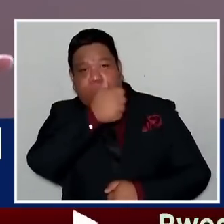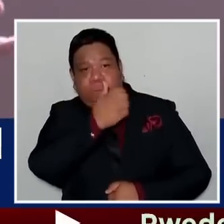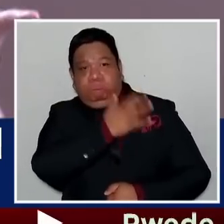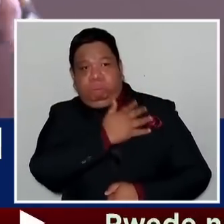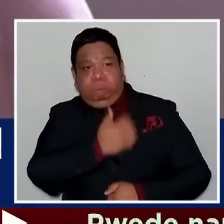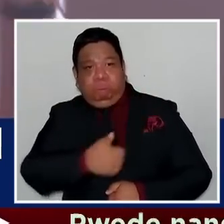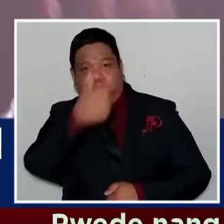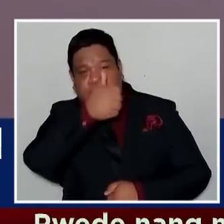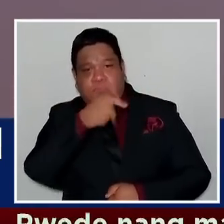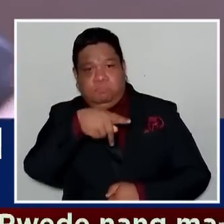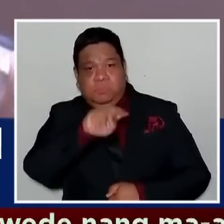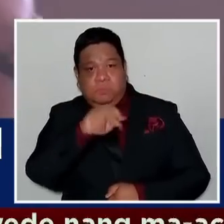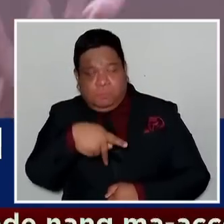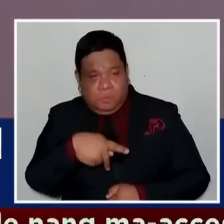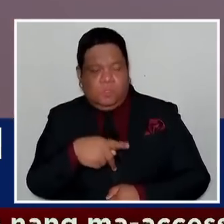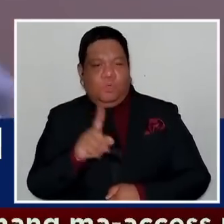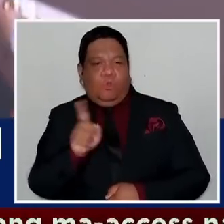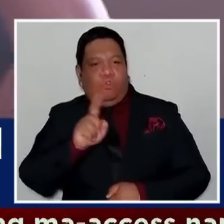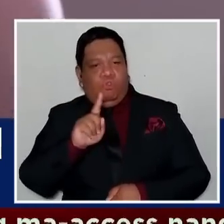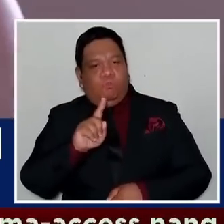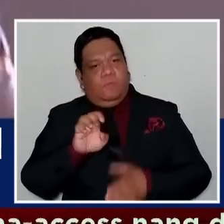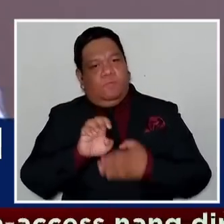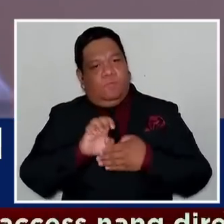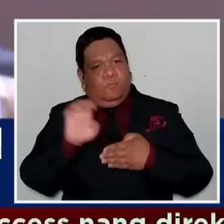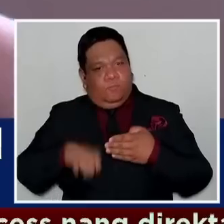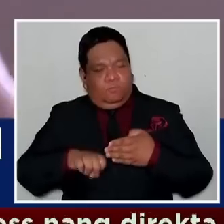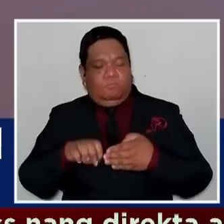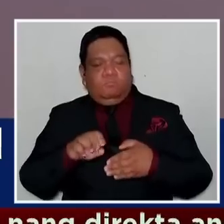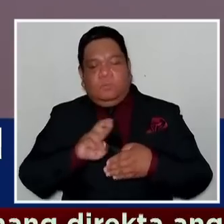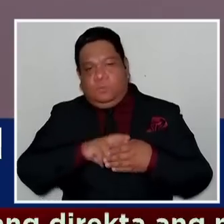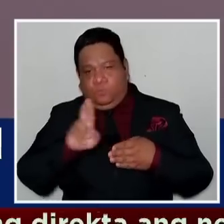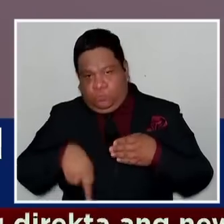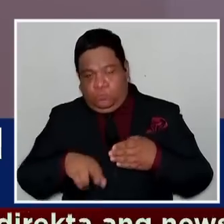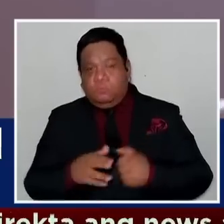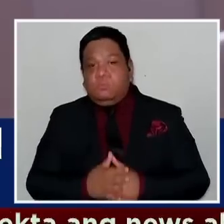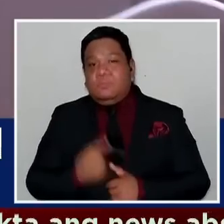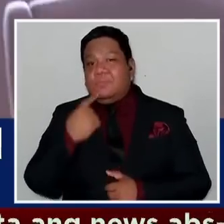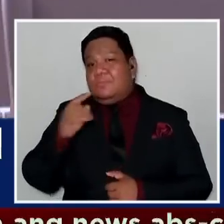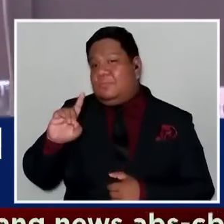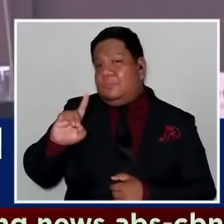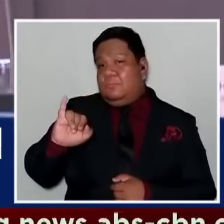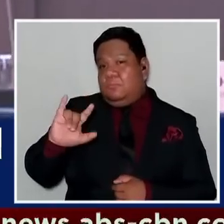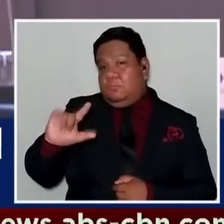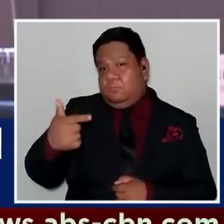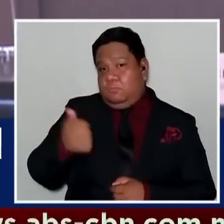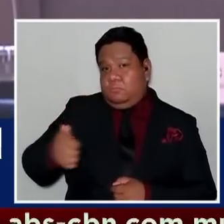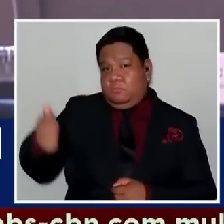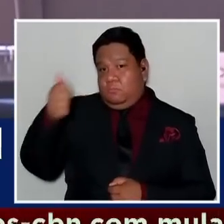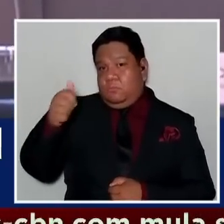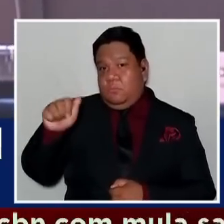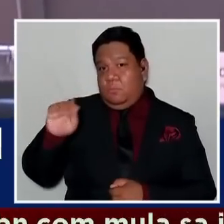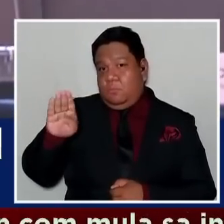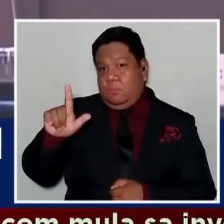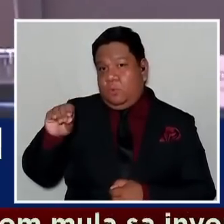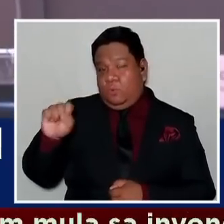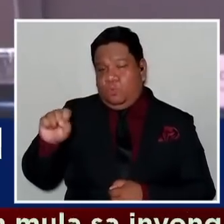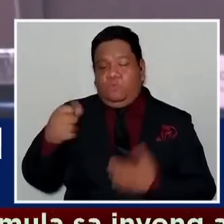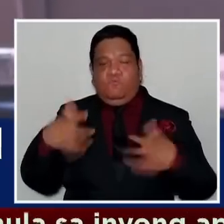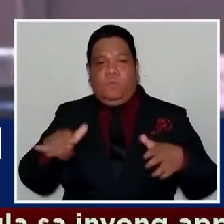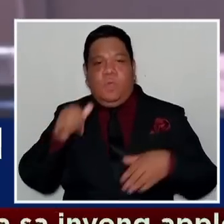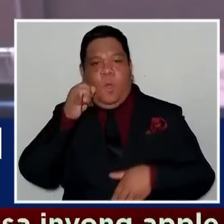Ayon pa kay DILG Secretary Benhur Abalos, nakipagpulong na siya kahapon sa National Police Commission